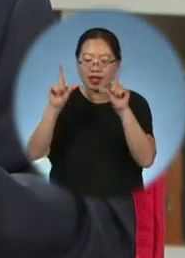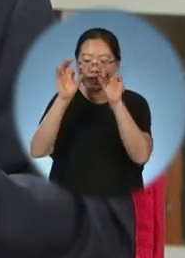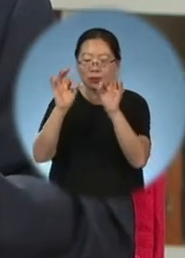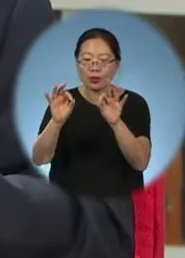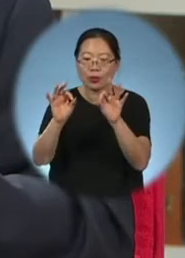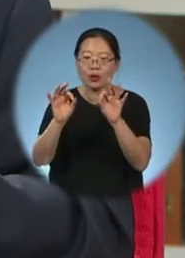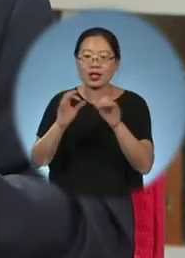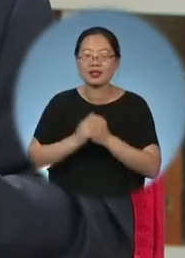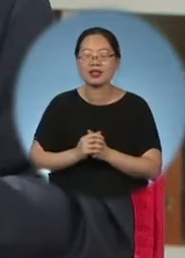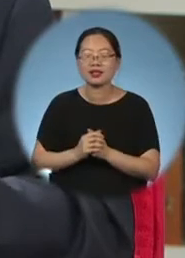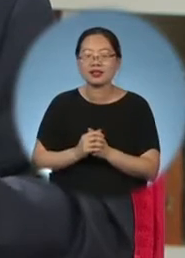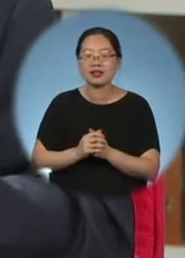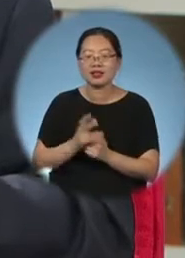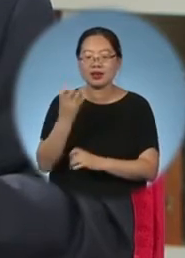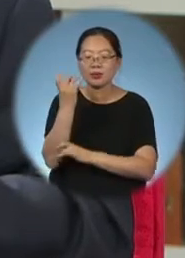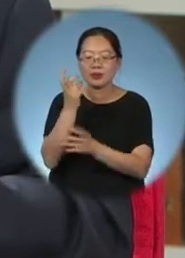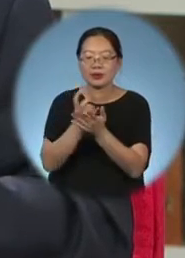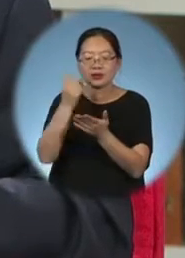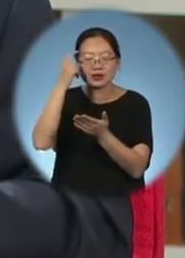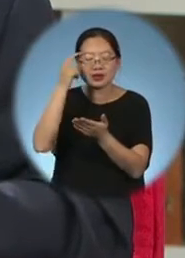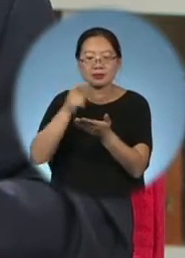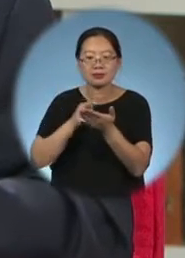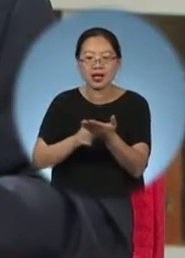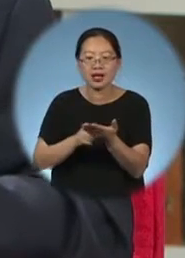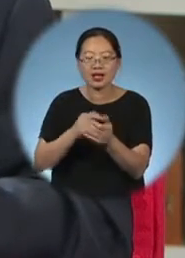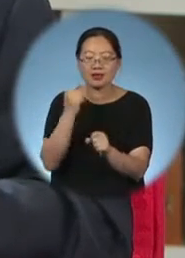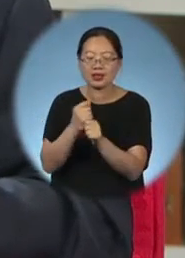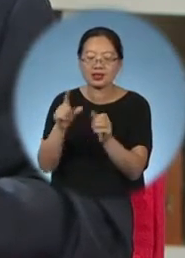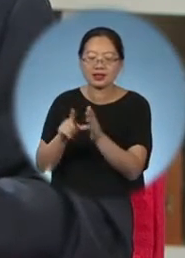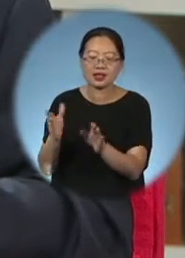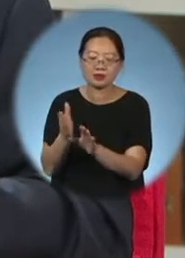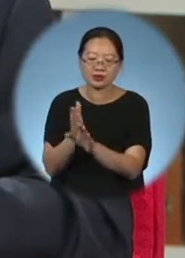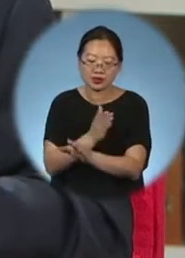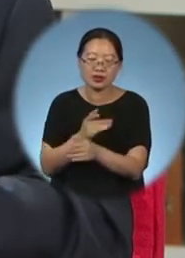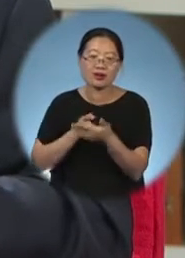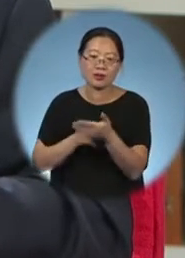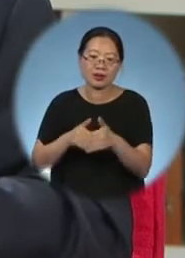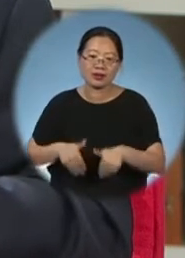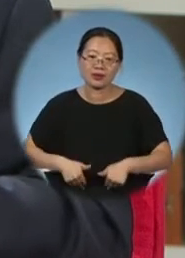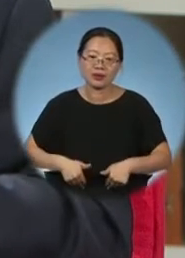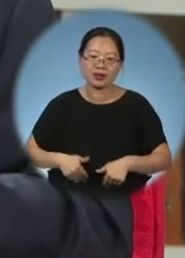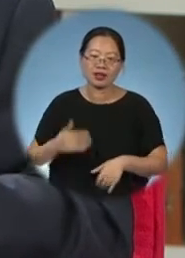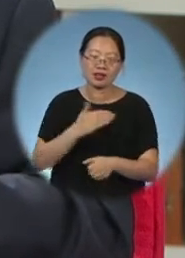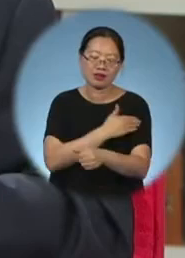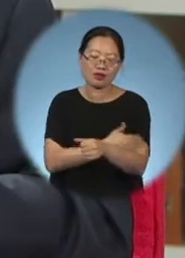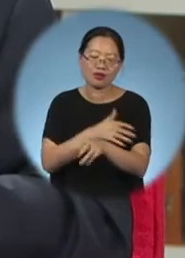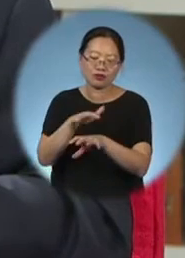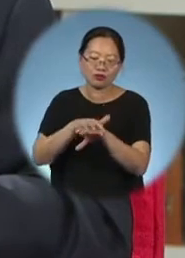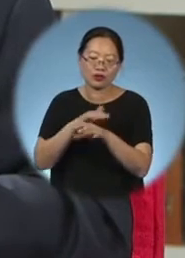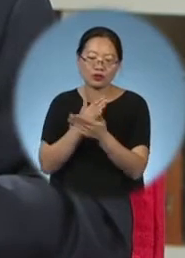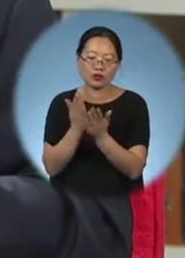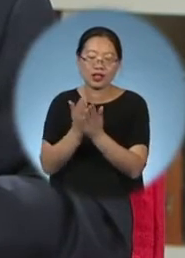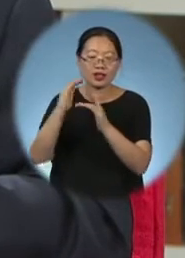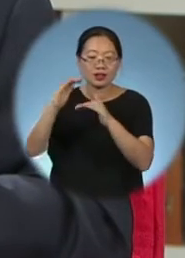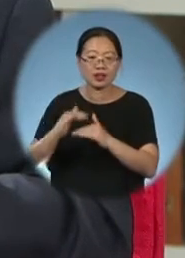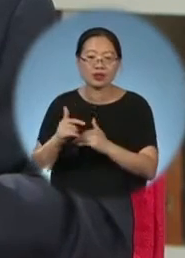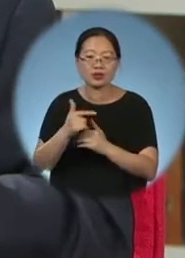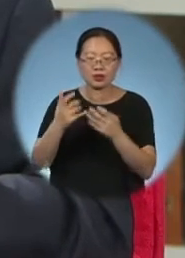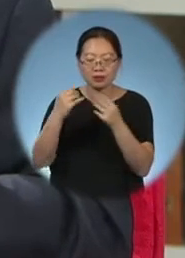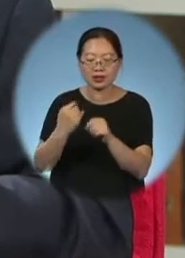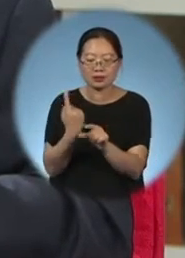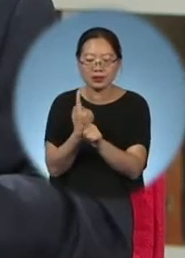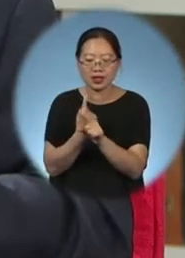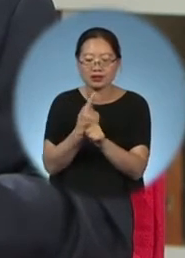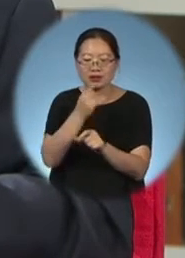얘기합니다. 그 헌법 정신은 헌법을 만들 때부터 이제 정신이 돼야 되는데 이 권력 구조라든가 여러 가지 내용을 너무 많이